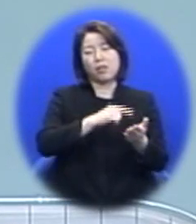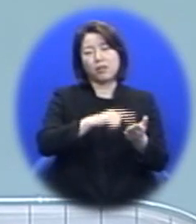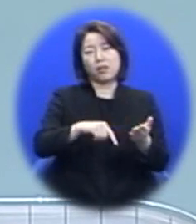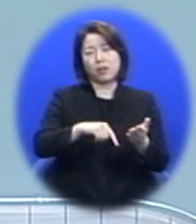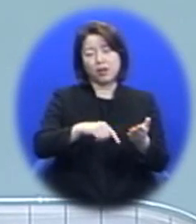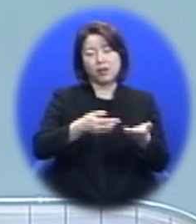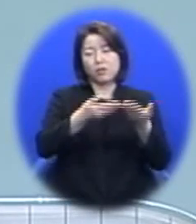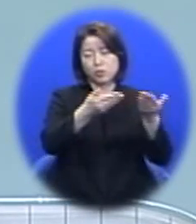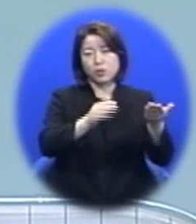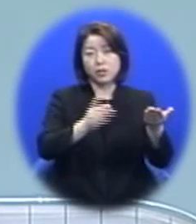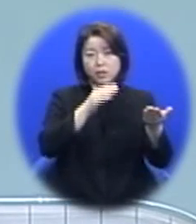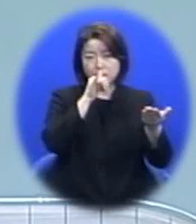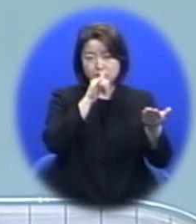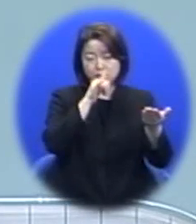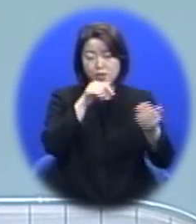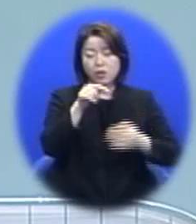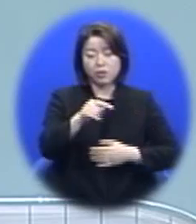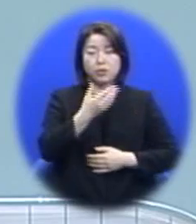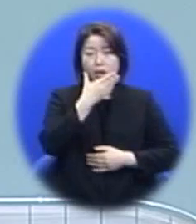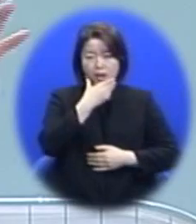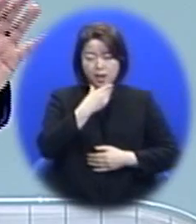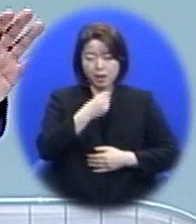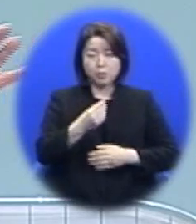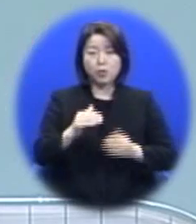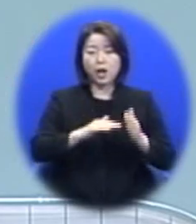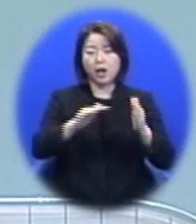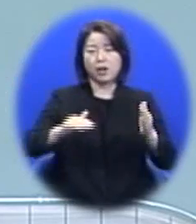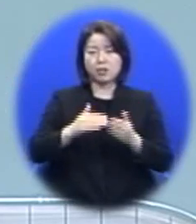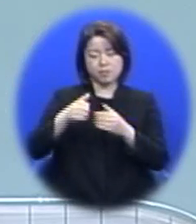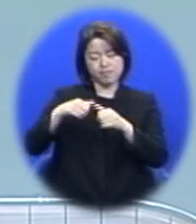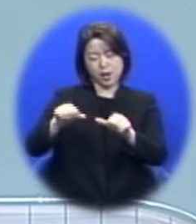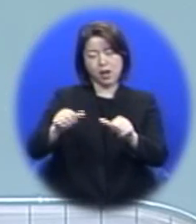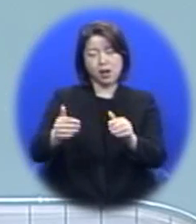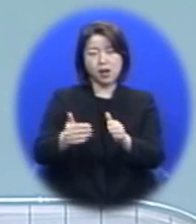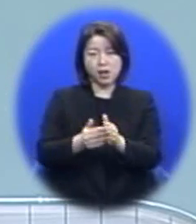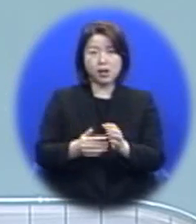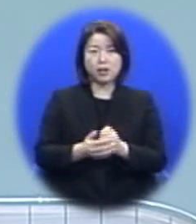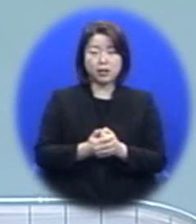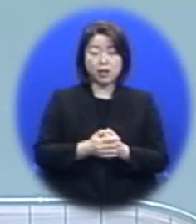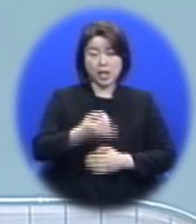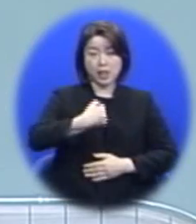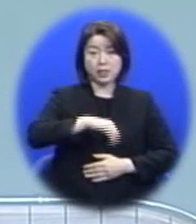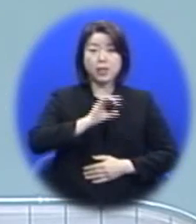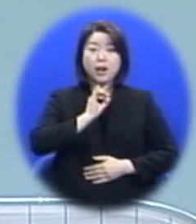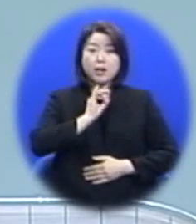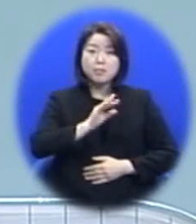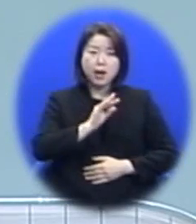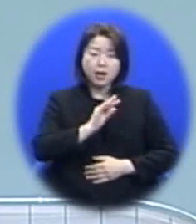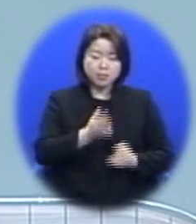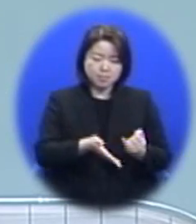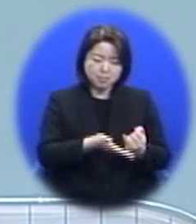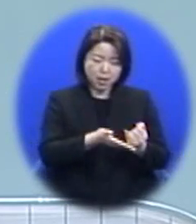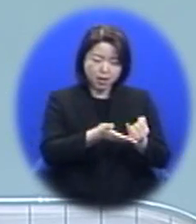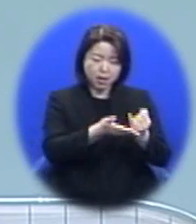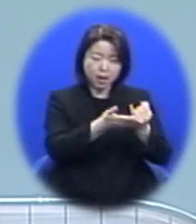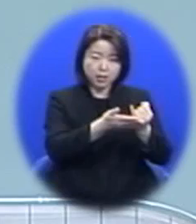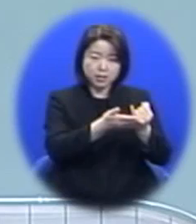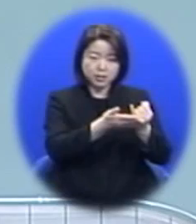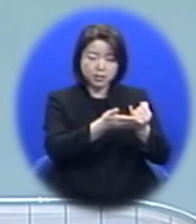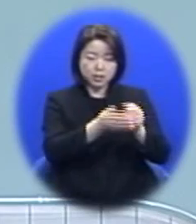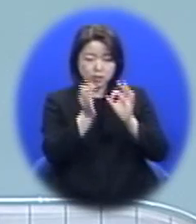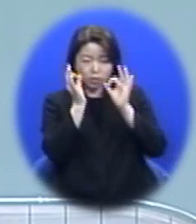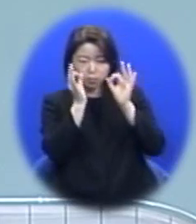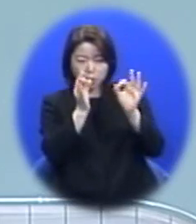그는 행복한 가정이 깨진 거죠. 딸만 위하는 아내를 보는 남편의 마음에는